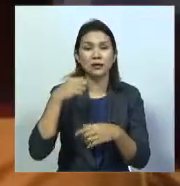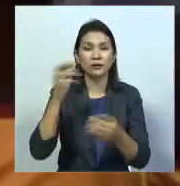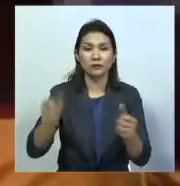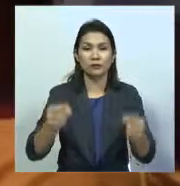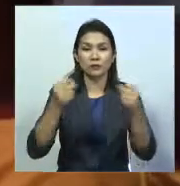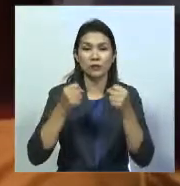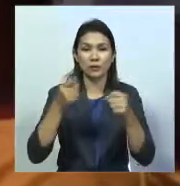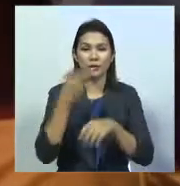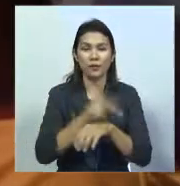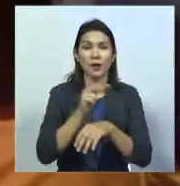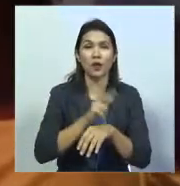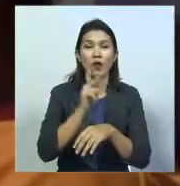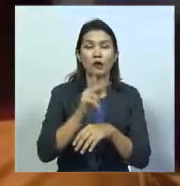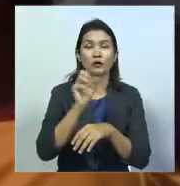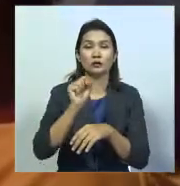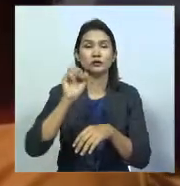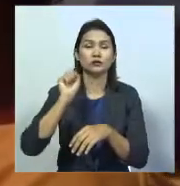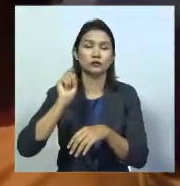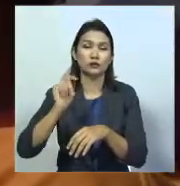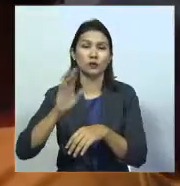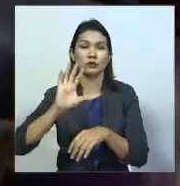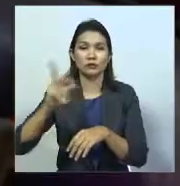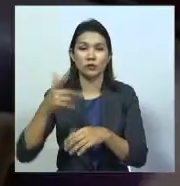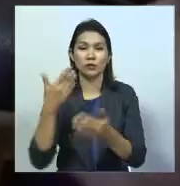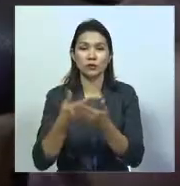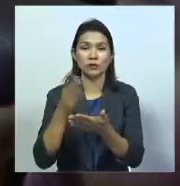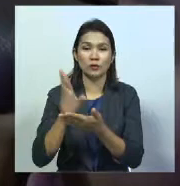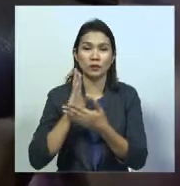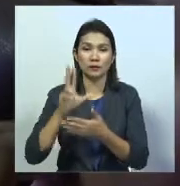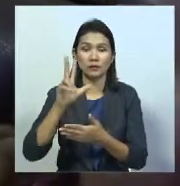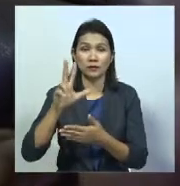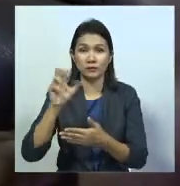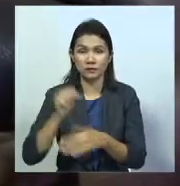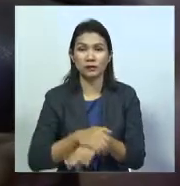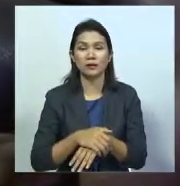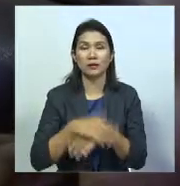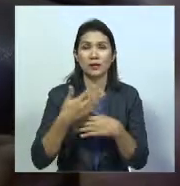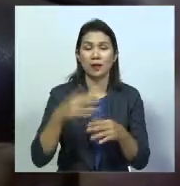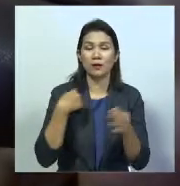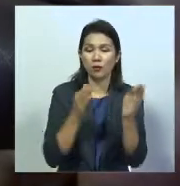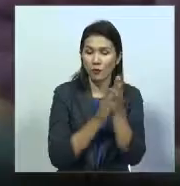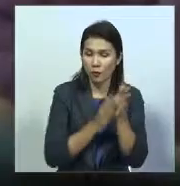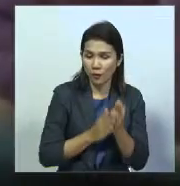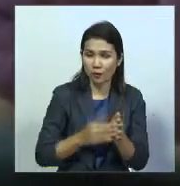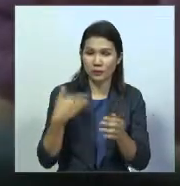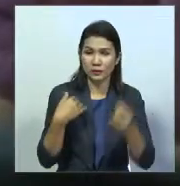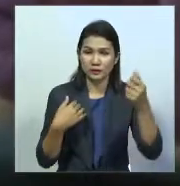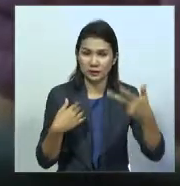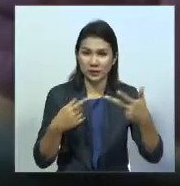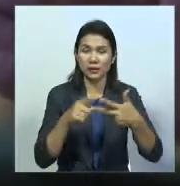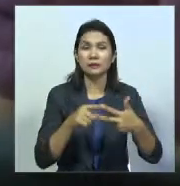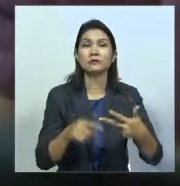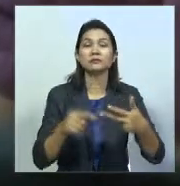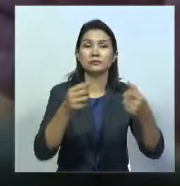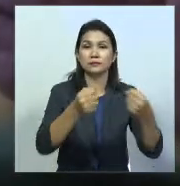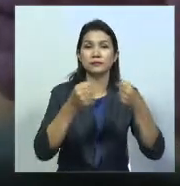ากประธานกสทช.พร้อมกับเงินรางวัลอีก 300,000 บาทแล้วก็มีรางวัลชมเชยจำนวน3รางวัลจะได้รับโล่เกียร